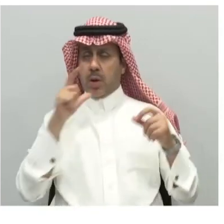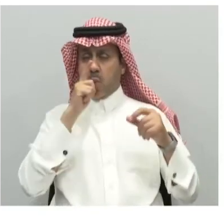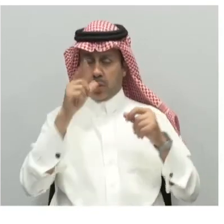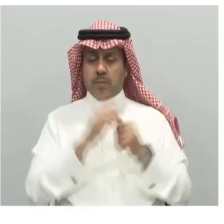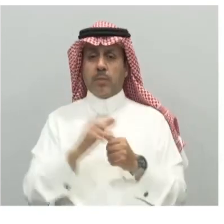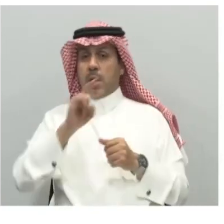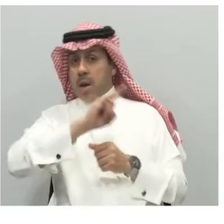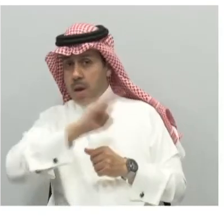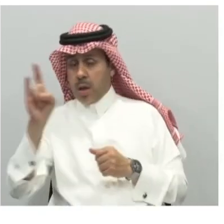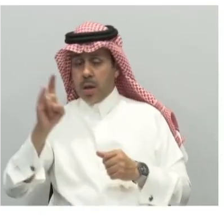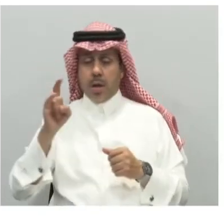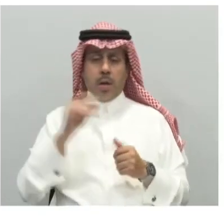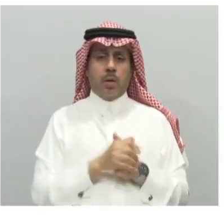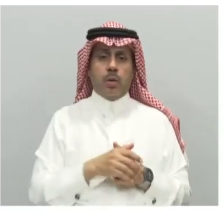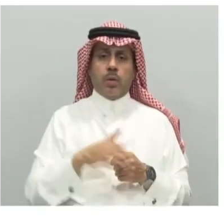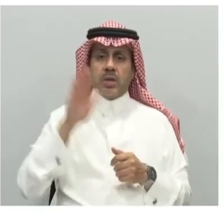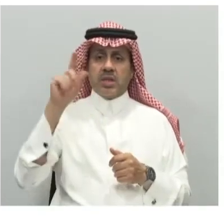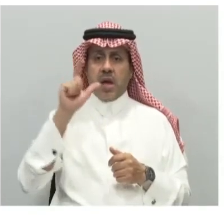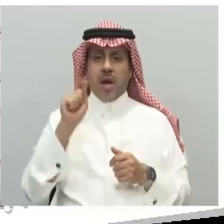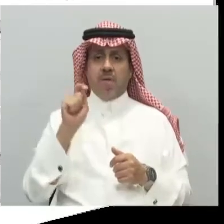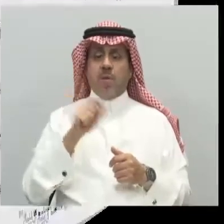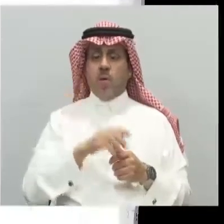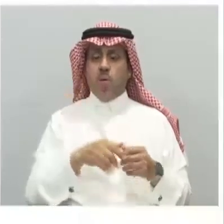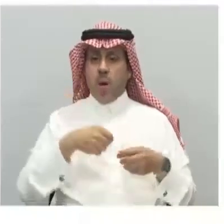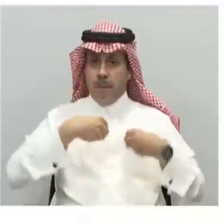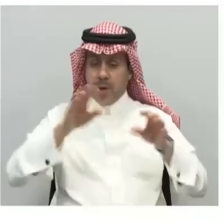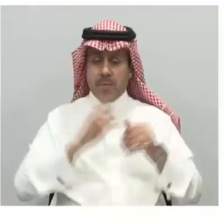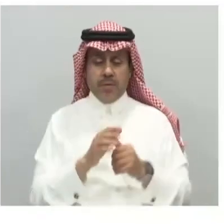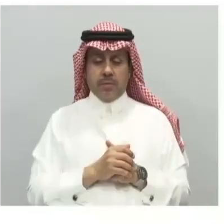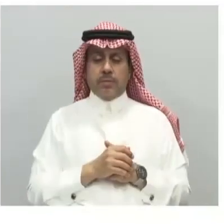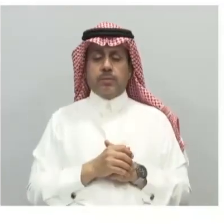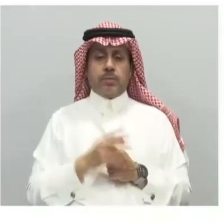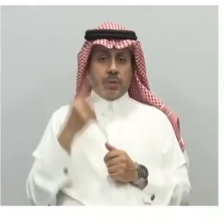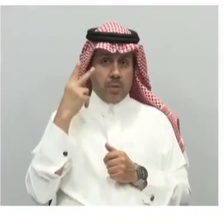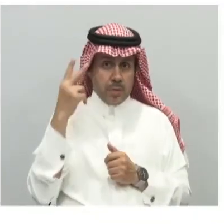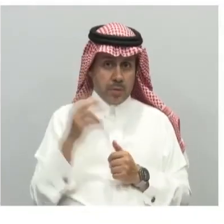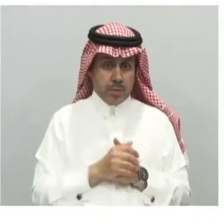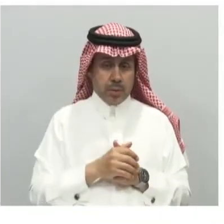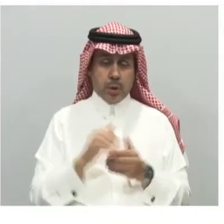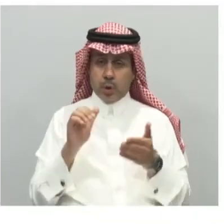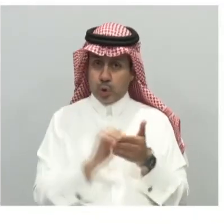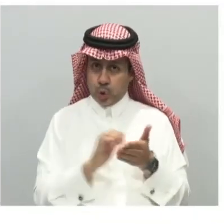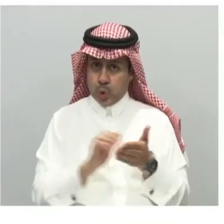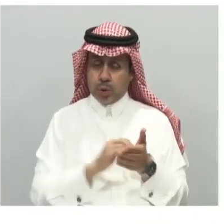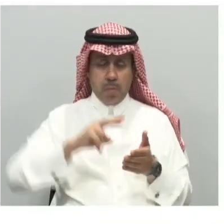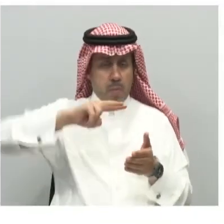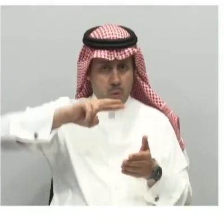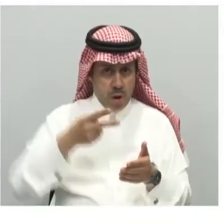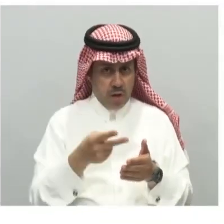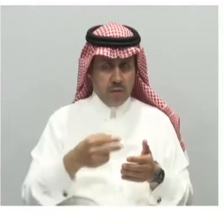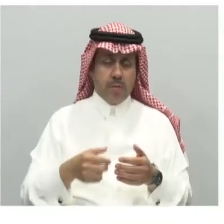لا يحل سلف وبيع ايضا هنا النوع الثاني الشروط المخالفه